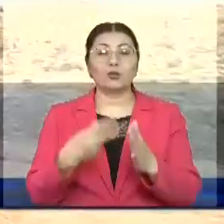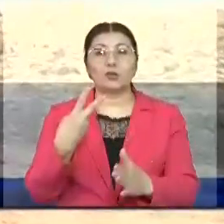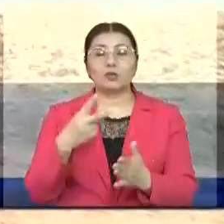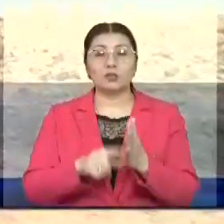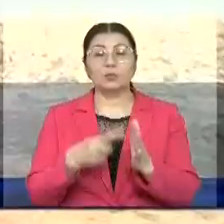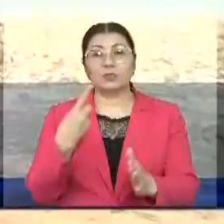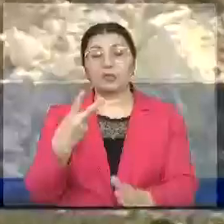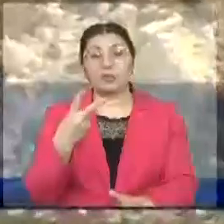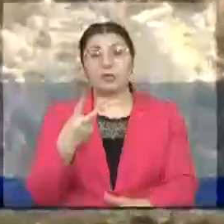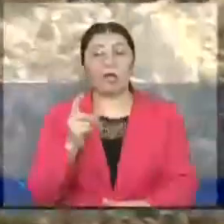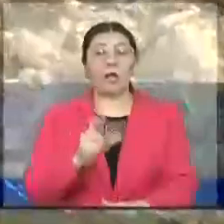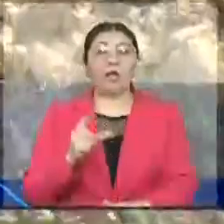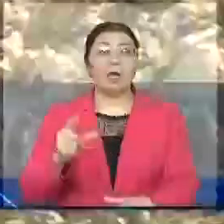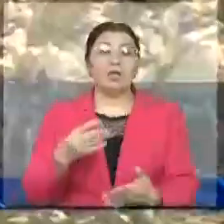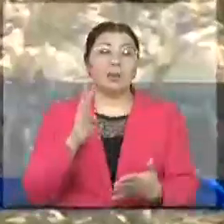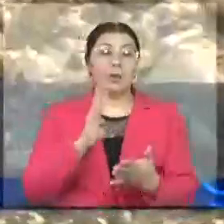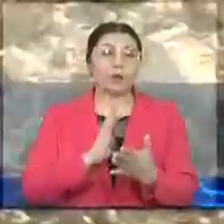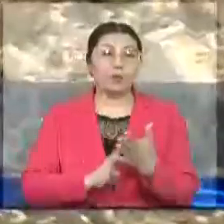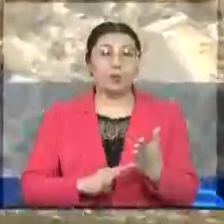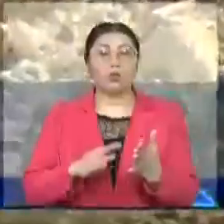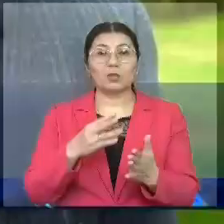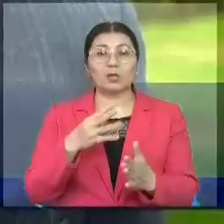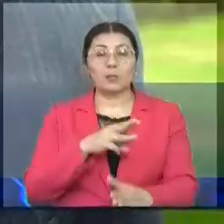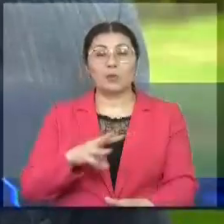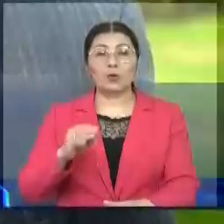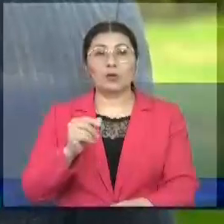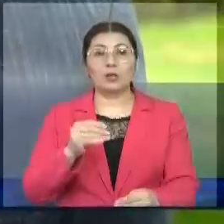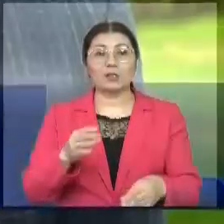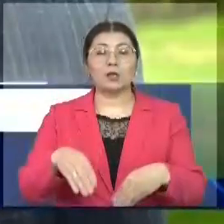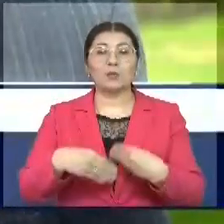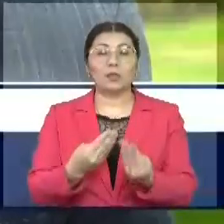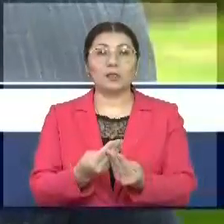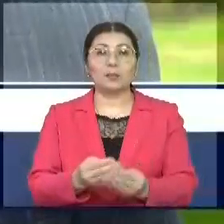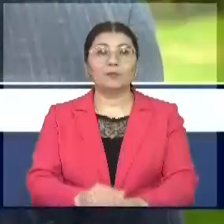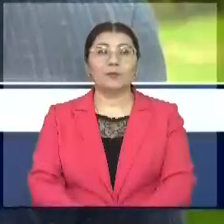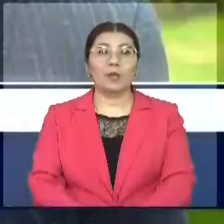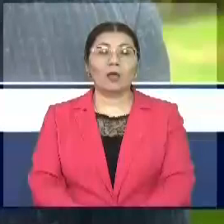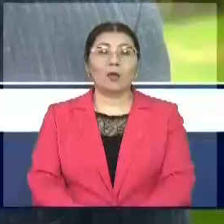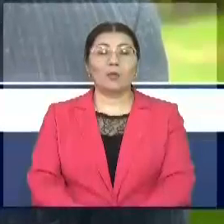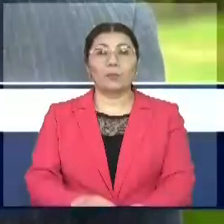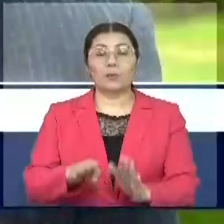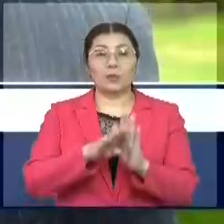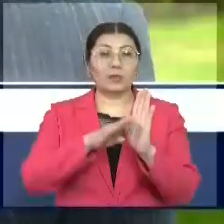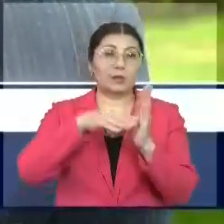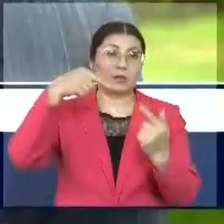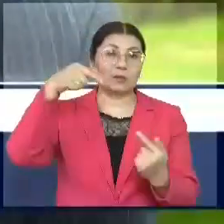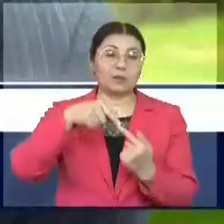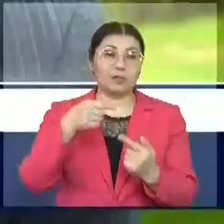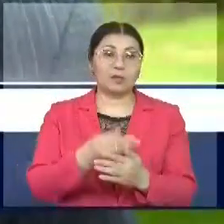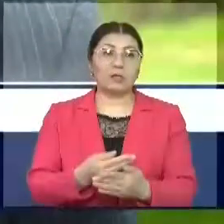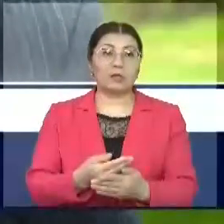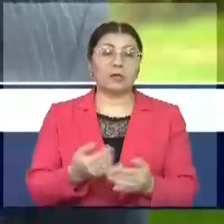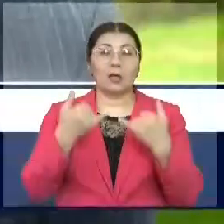үшін 35 шаруаға 90 миллион теңгеге жуық қаражат төленді. Дәлелдеу, яғни алгоритмге сәйкес малдың өліксесі болу